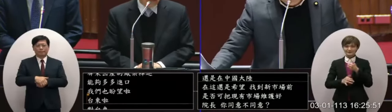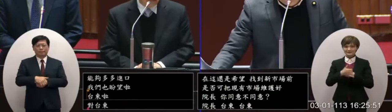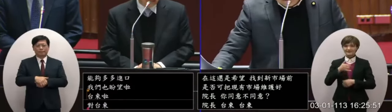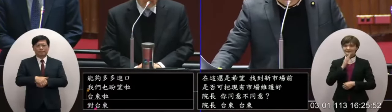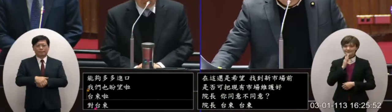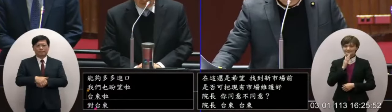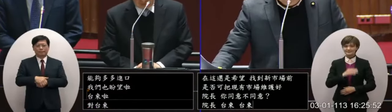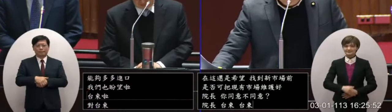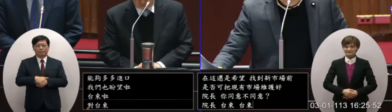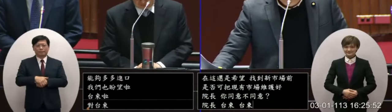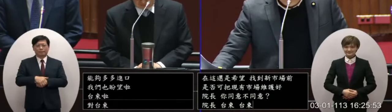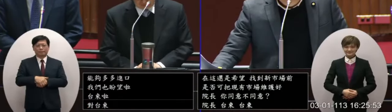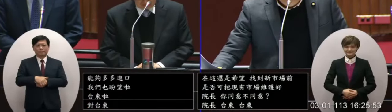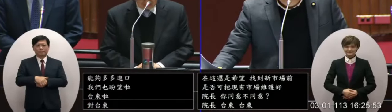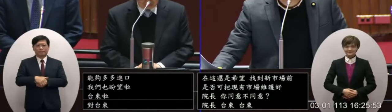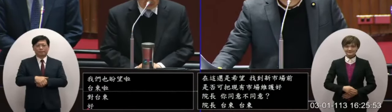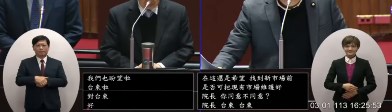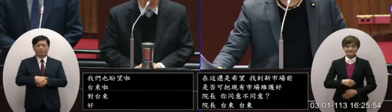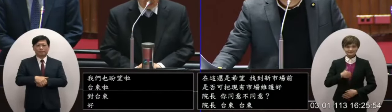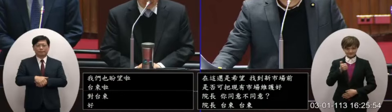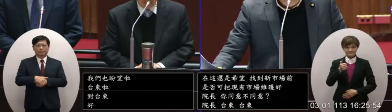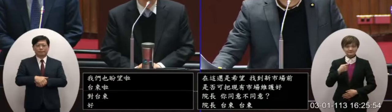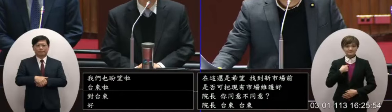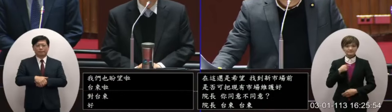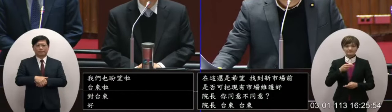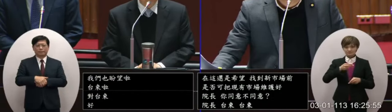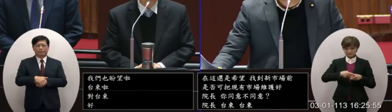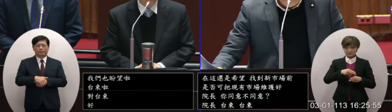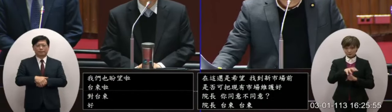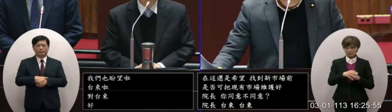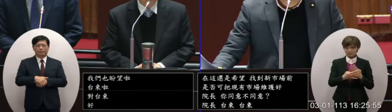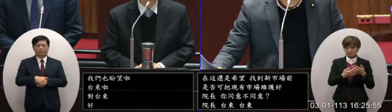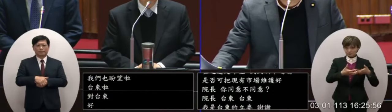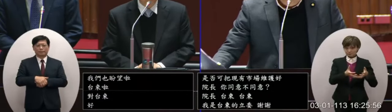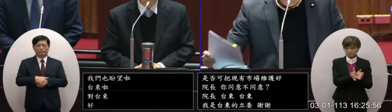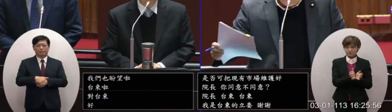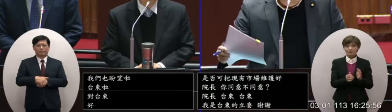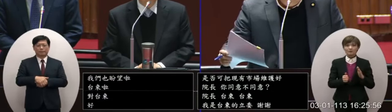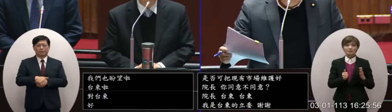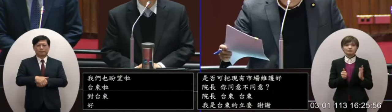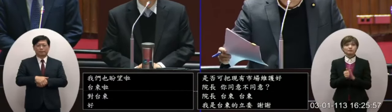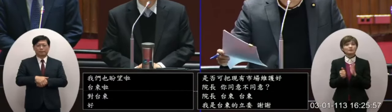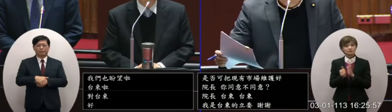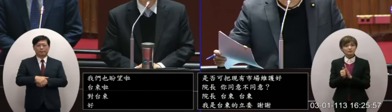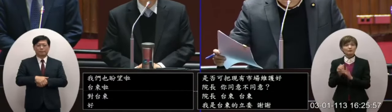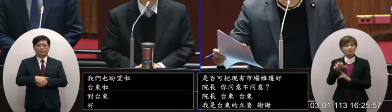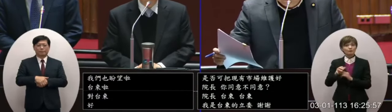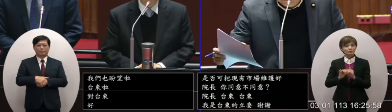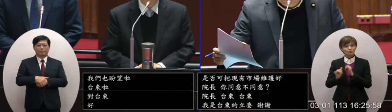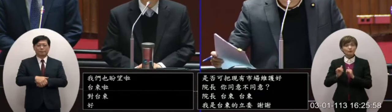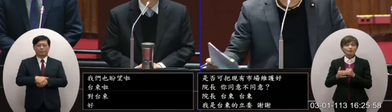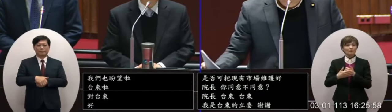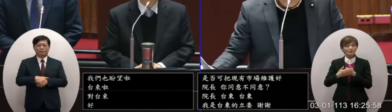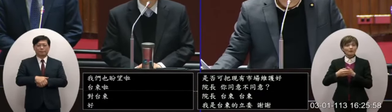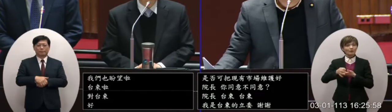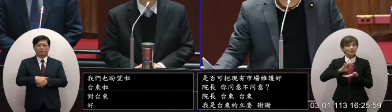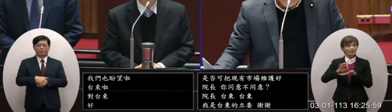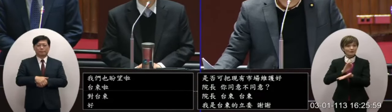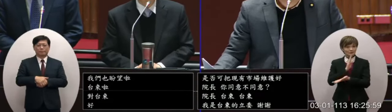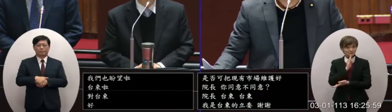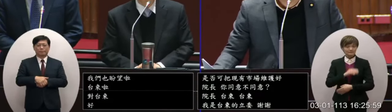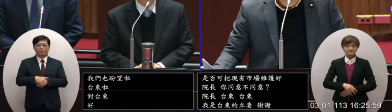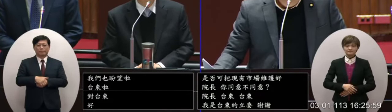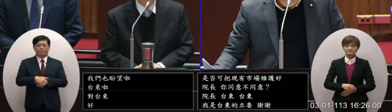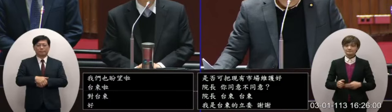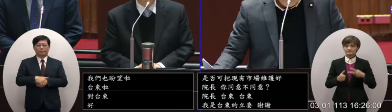OK， 好，那我相信农业部也会尽力的帮我们农民来做外销，再做努力吼。那我们现在提到第二个问题就